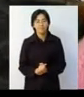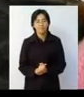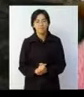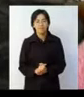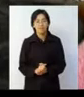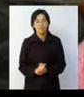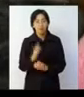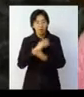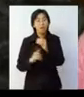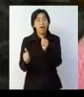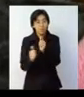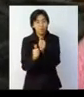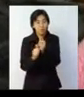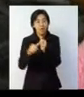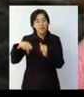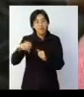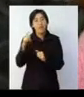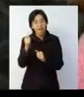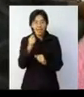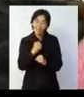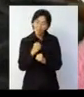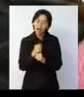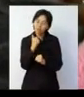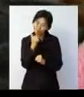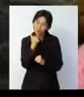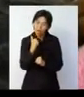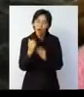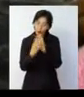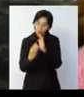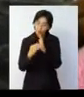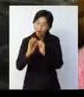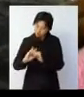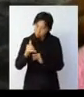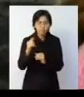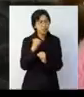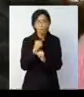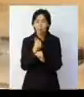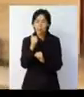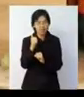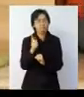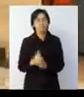ก็พี่เอทุกคนก็ปฏิบัติหน้าที่ได้ดีตามที่อบรมมาทุกคนนะครับ